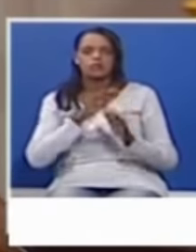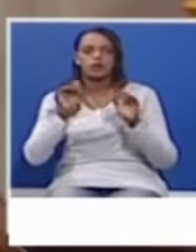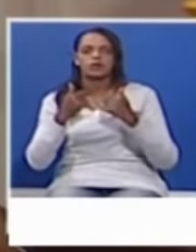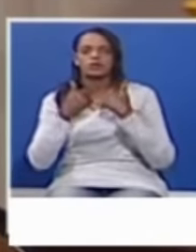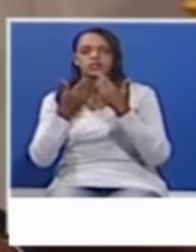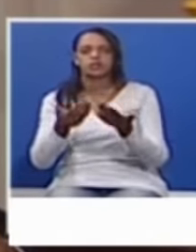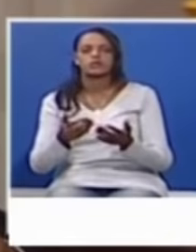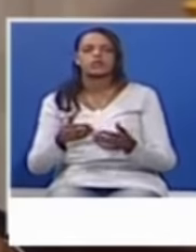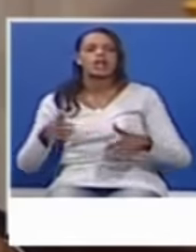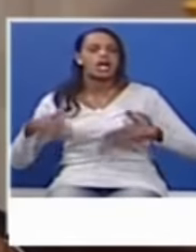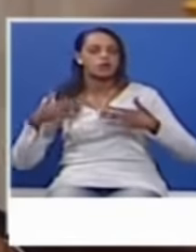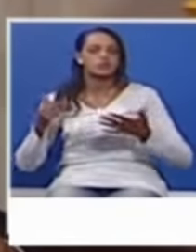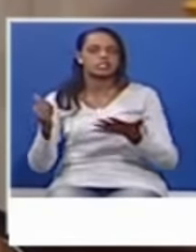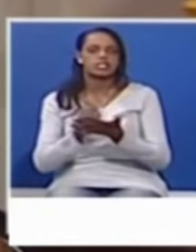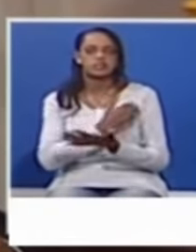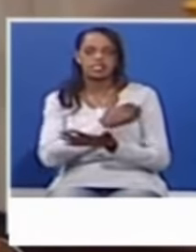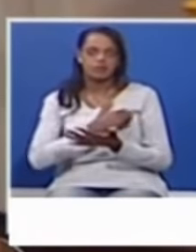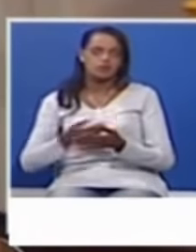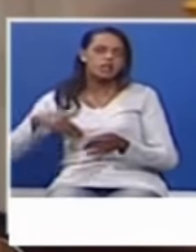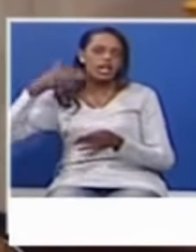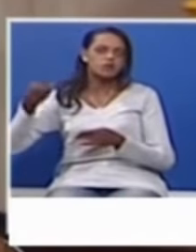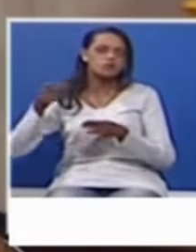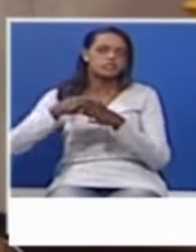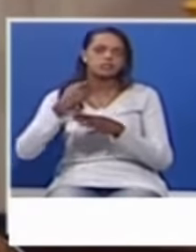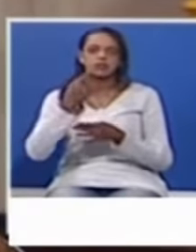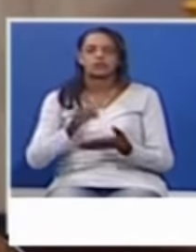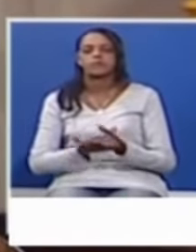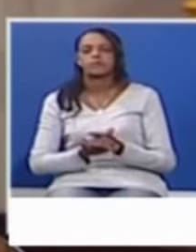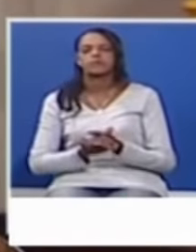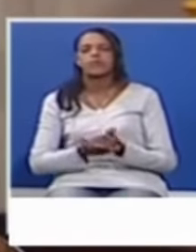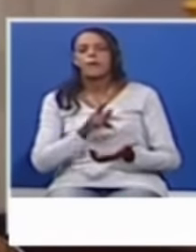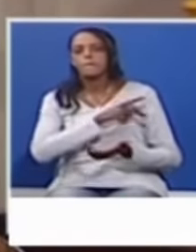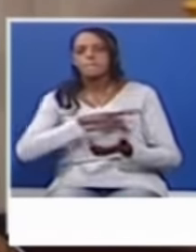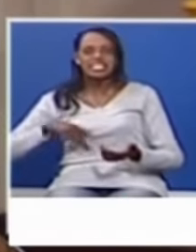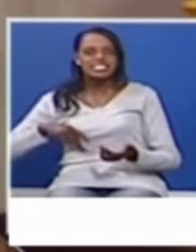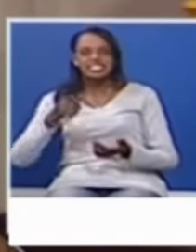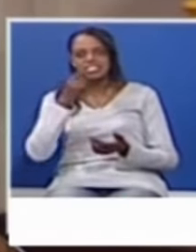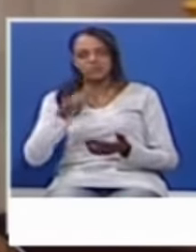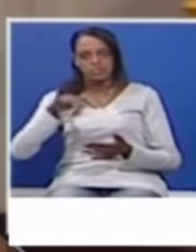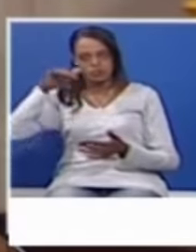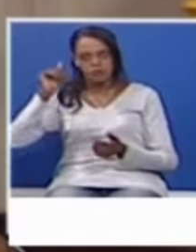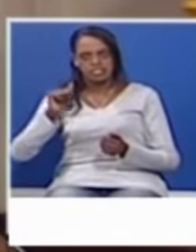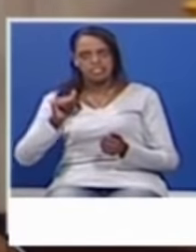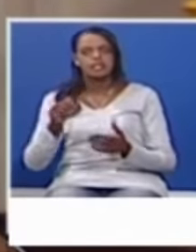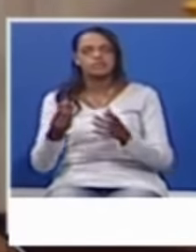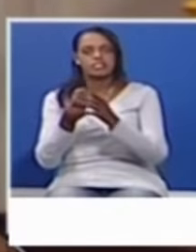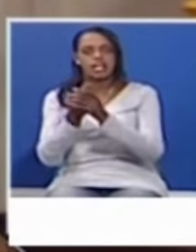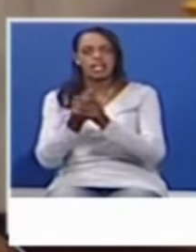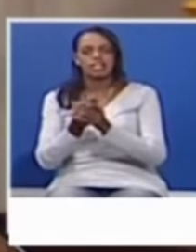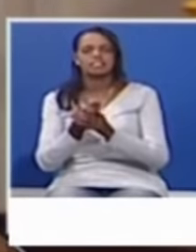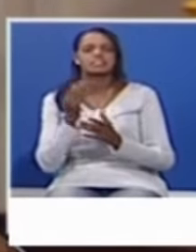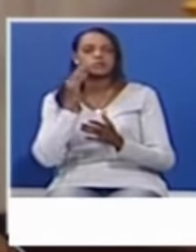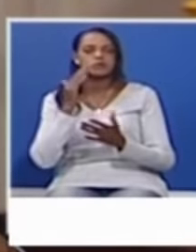عيسو مسوخ ركم انتي كالسو بزل عالك أطلة تلابيهم بريزيدنت إسياس مزمع بالتات زي أبزت أساسر